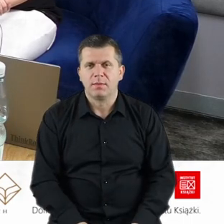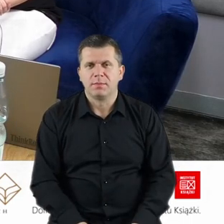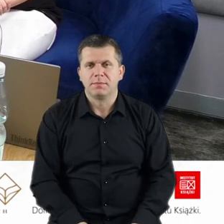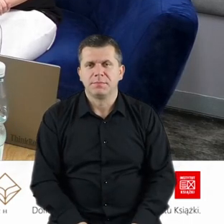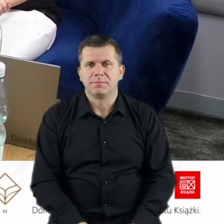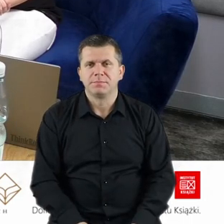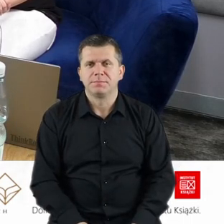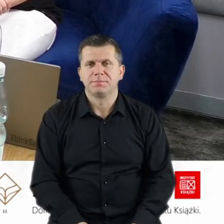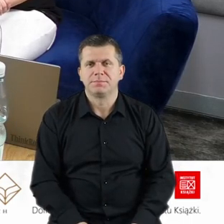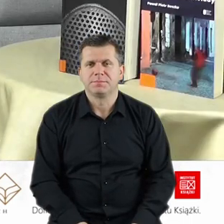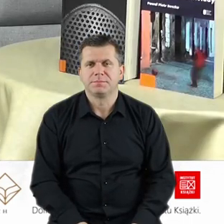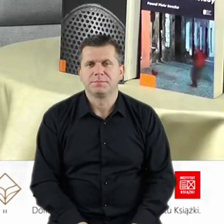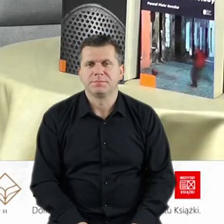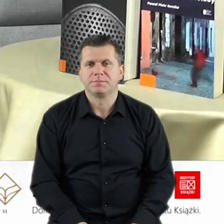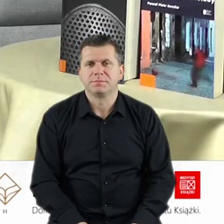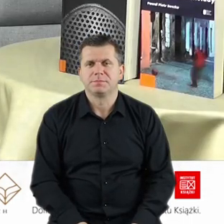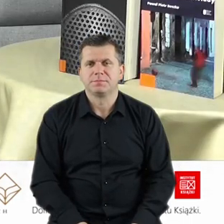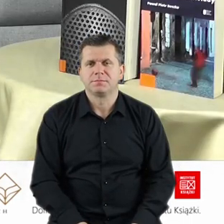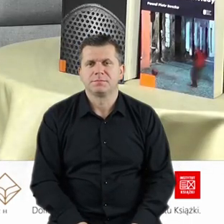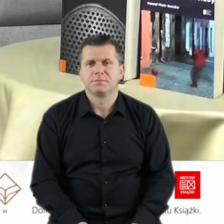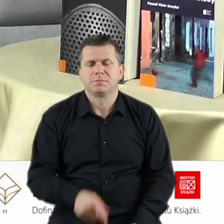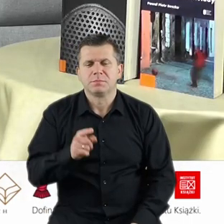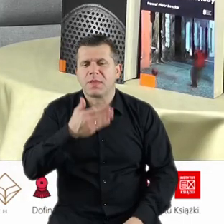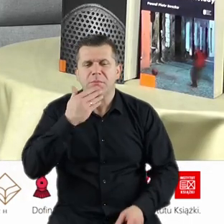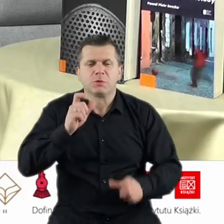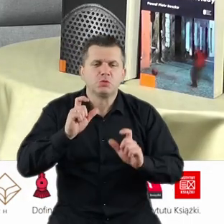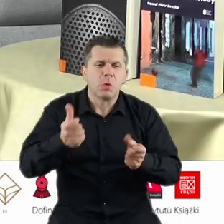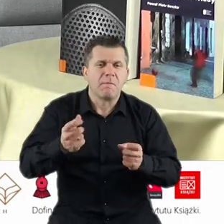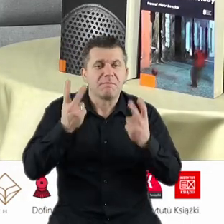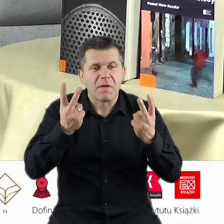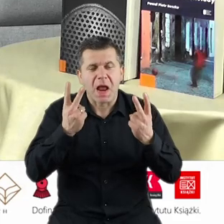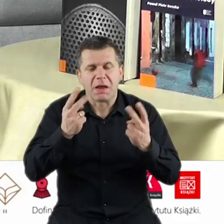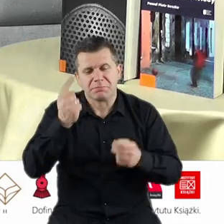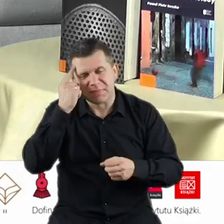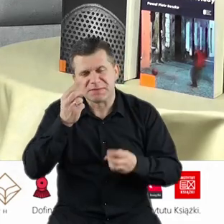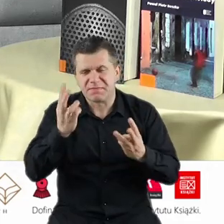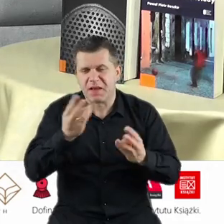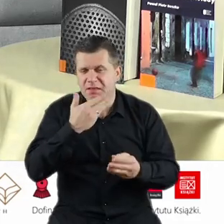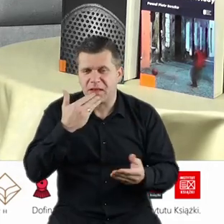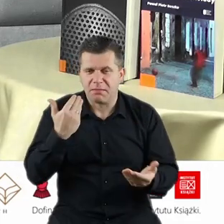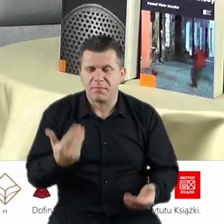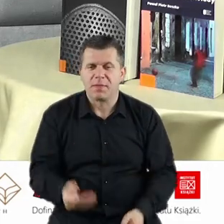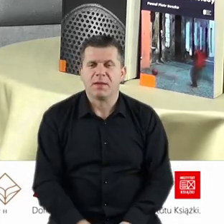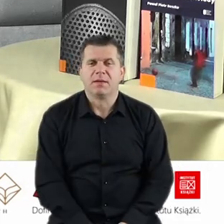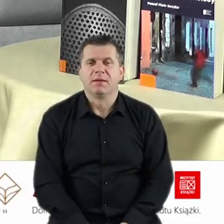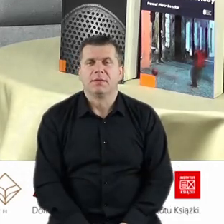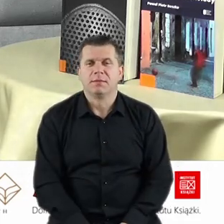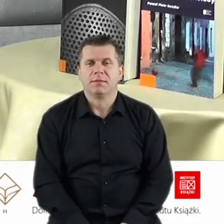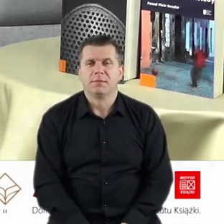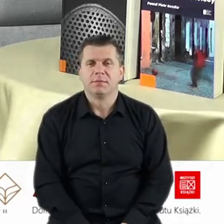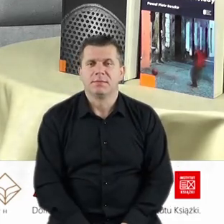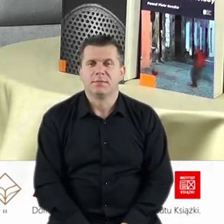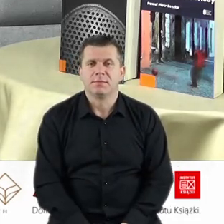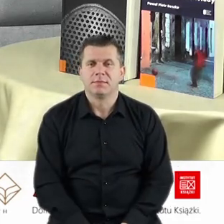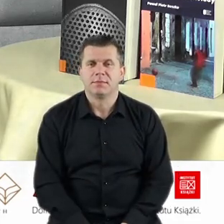Krótko mówiąc, że nie było to, nie było, nie, nie było to, nie miało to sobie nic ze zjawiska, o czym warto pisać.